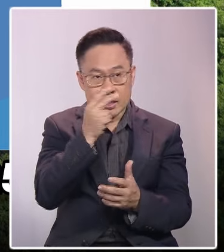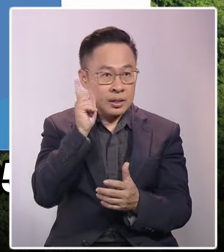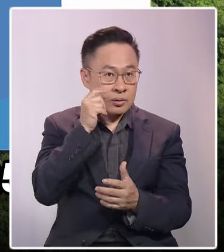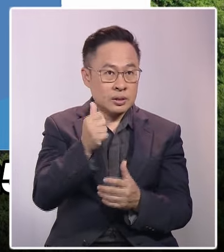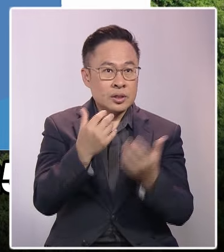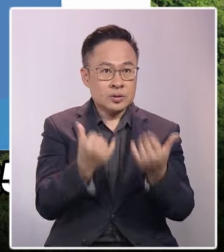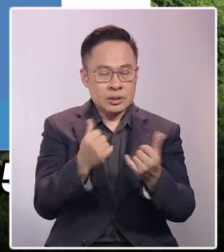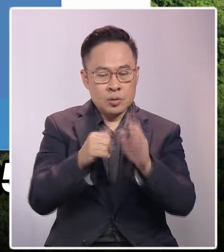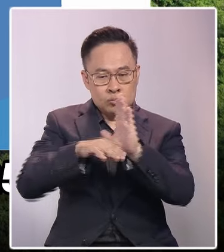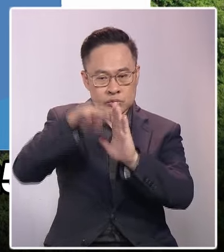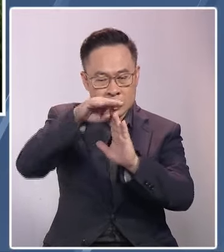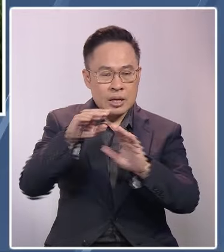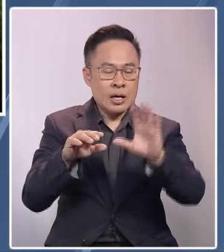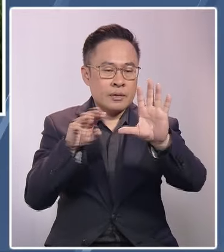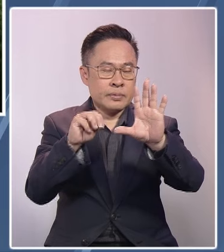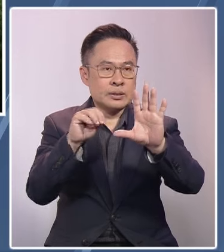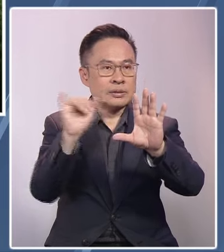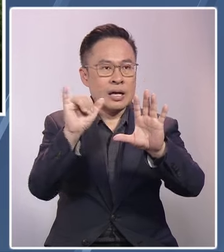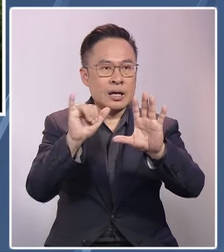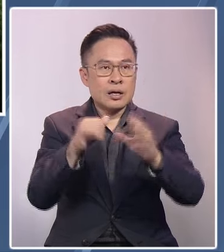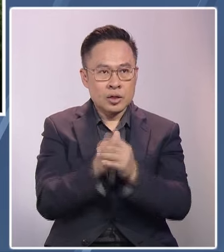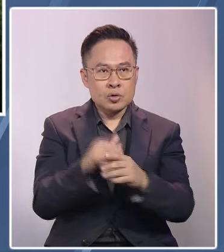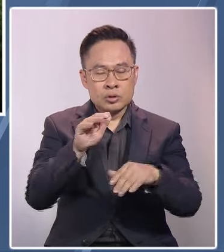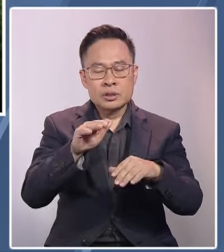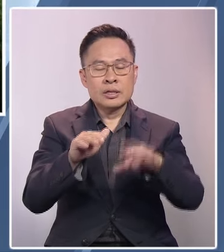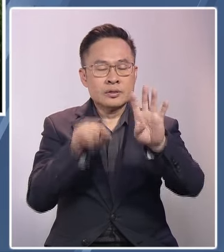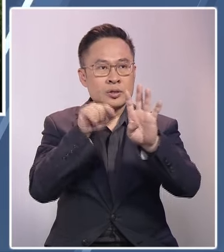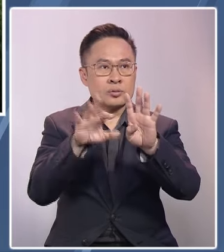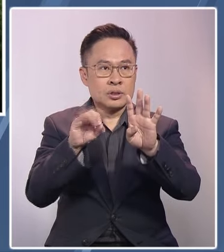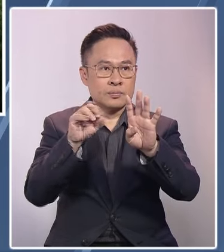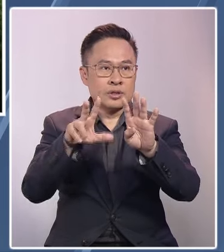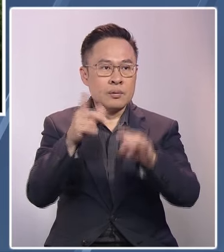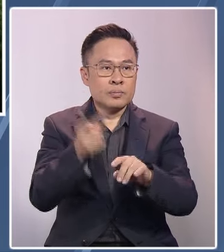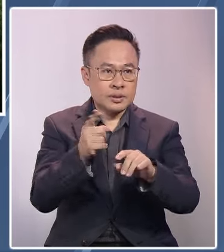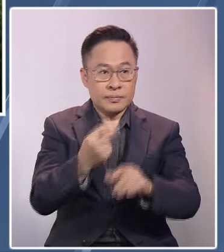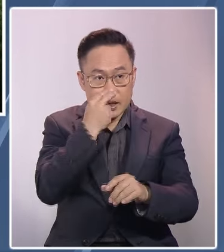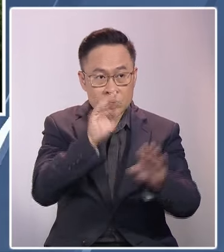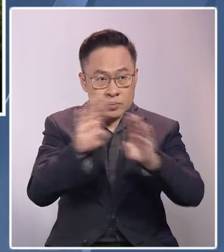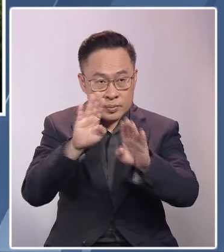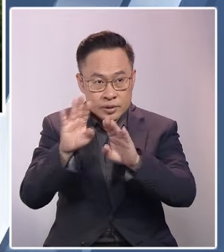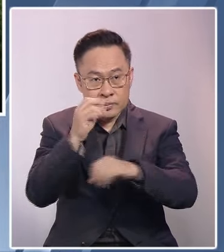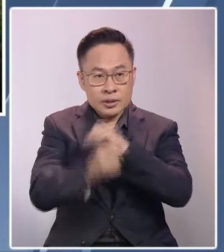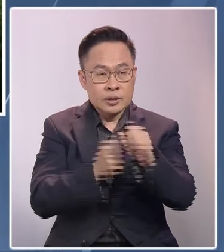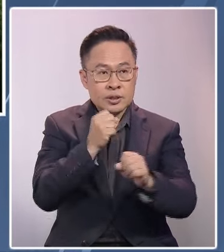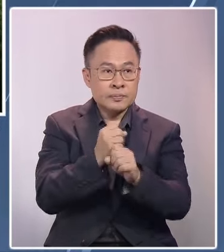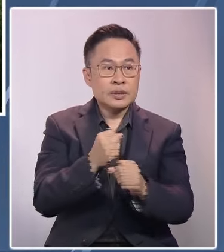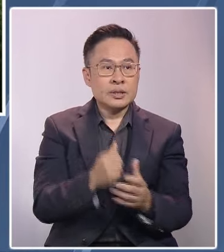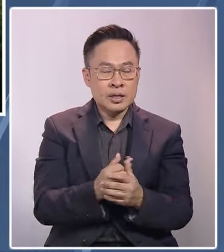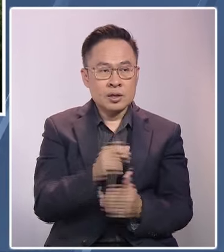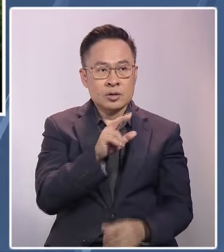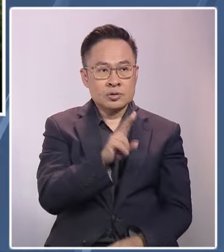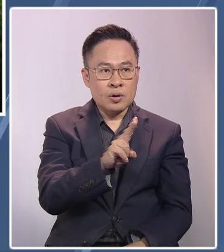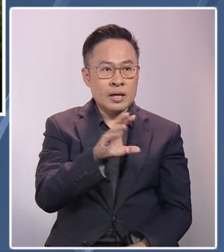ฝ่ายคาดการณ์กันเอาไว้อ่าก็ยังอยู่ที่ที่ 4.93ซมแต่ว่าถ้าเปรียบเทียบในแต่ละปีนะคะคุณผู้ชมคือในปี